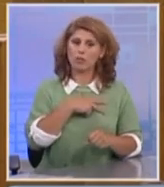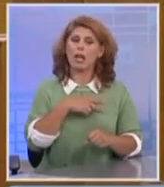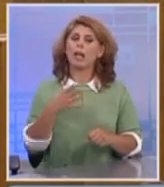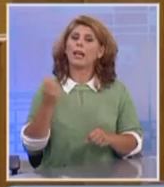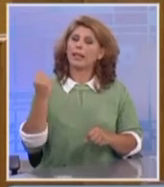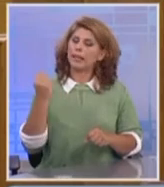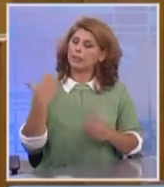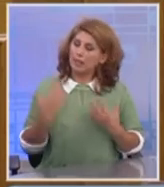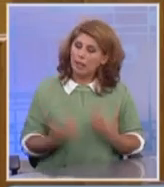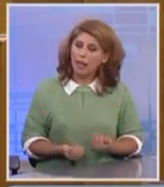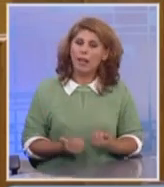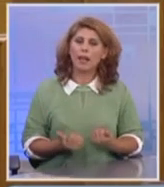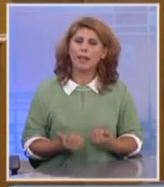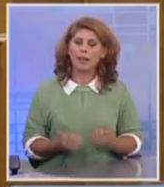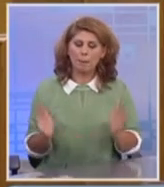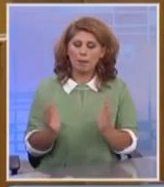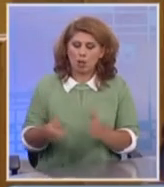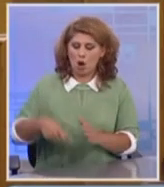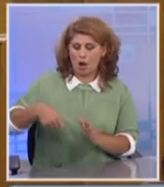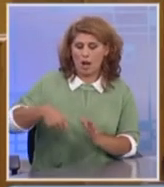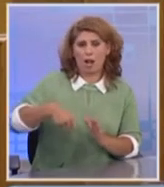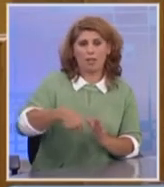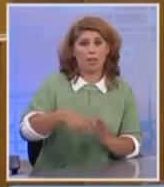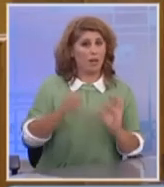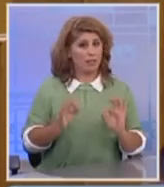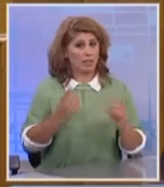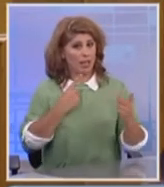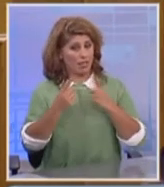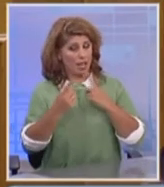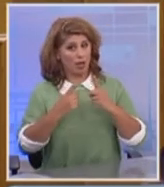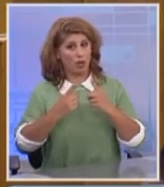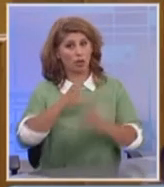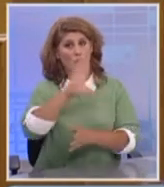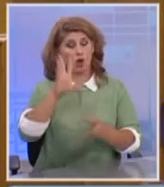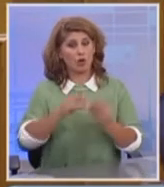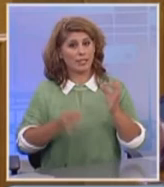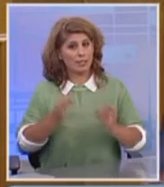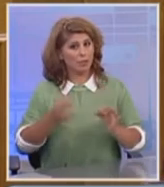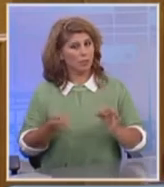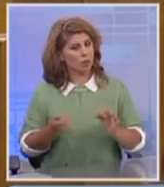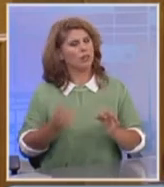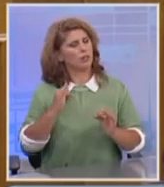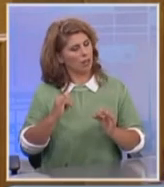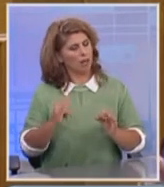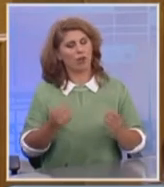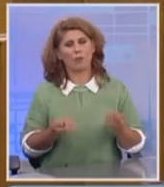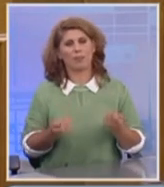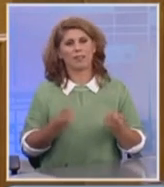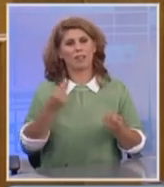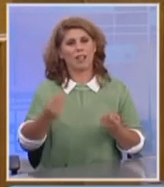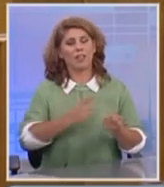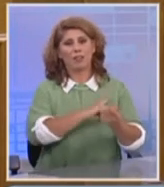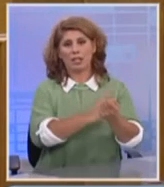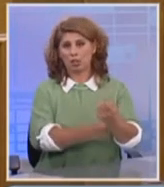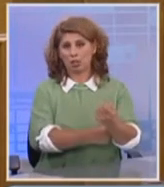και κράτησε μικρό καλάθι. Φυσικά ο διάλογος και η όλη συζήτηση που έγινε και ακόμα γίνεται έδωσε τη